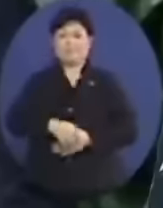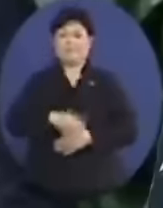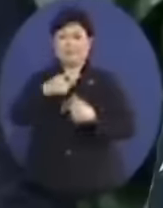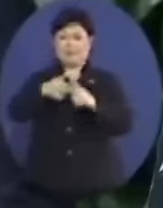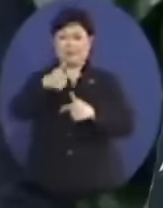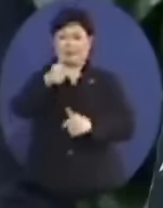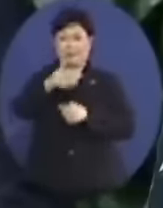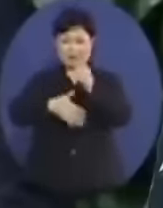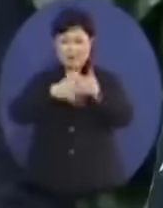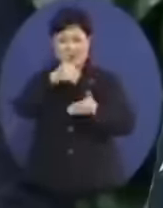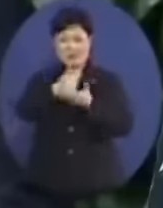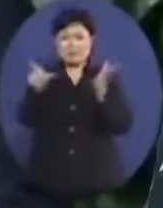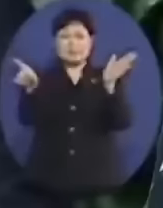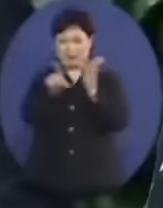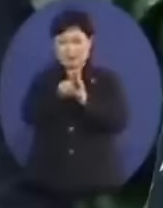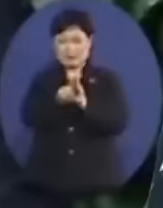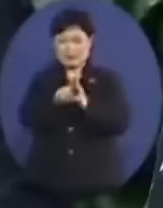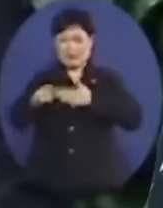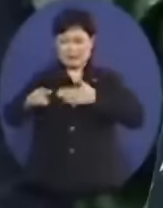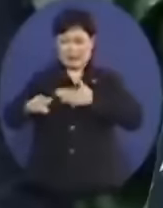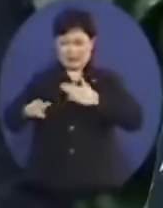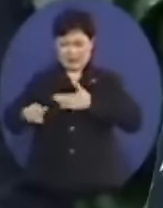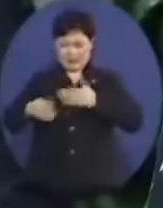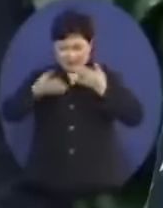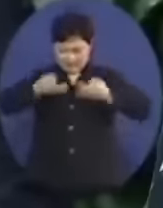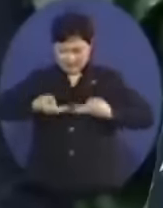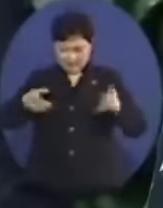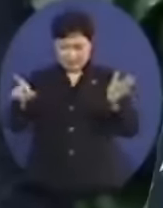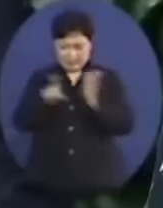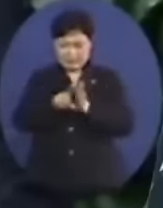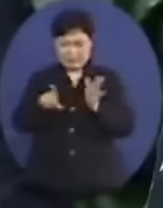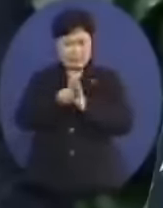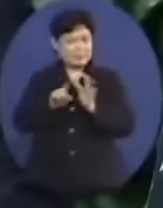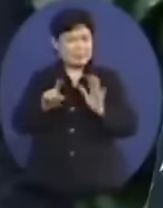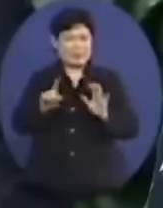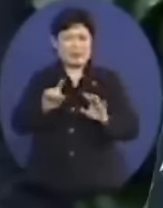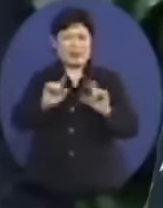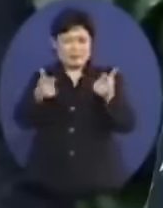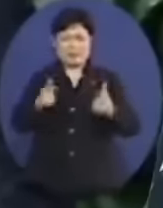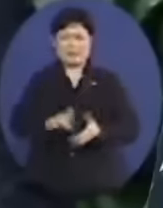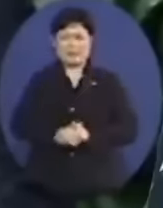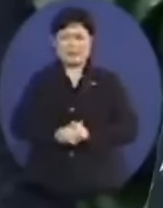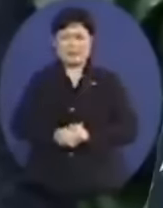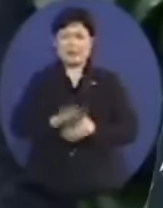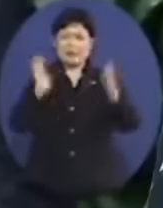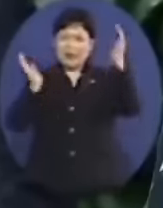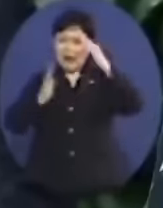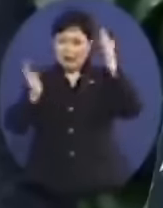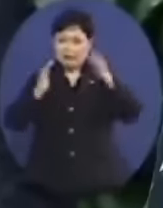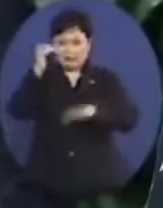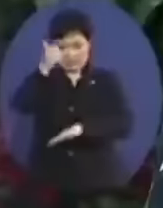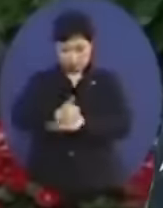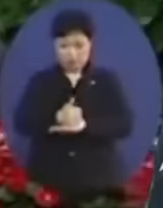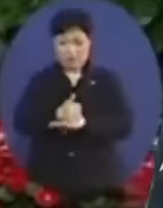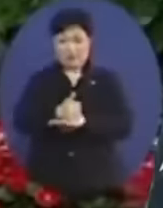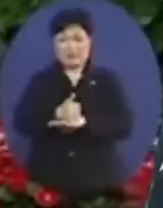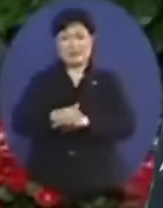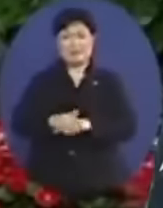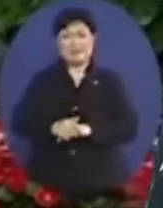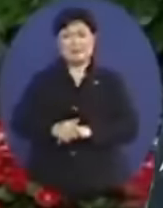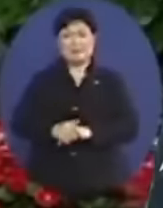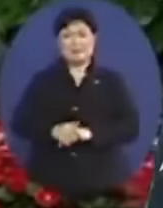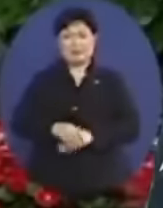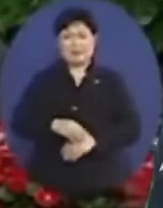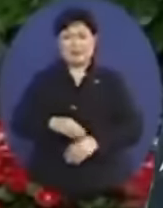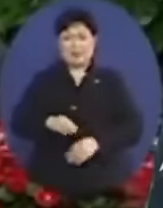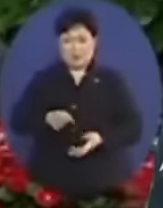예수님이나 하나님을 믿는 것이지 내 믿음을 내가 믿는 것은 아닌 것입 그 학생이 나중에 위